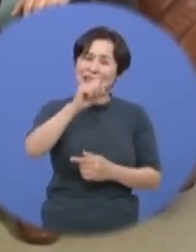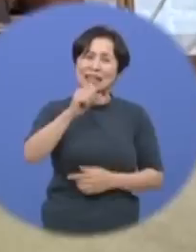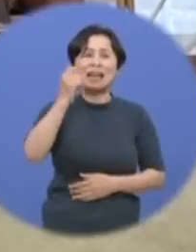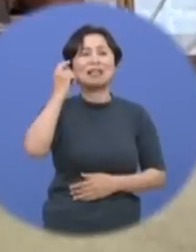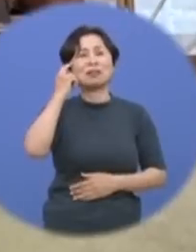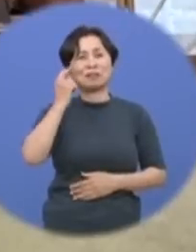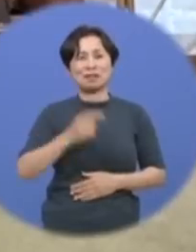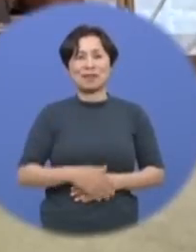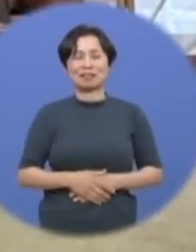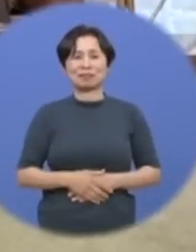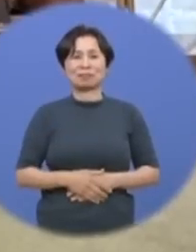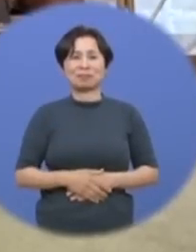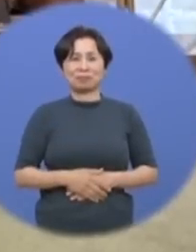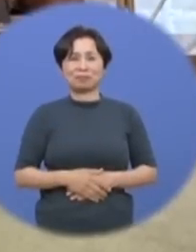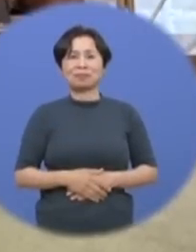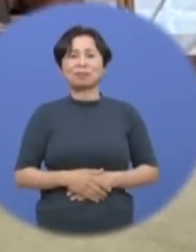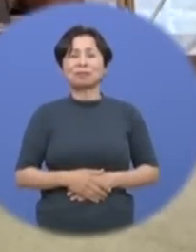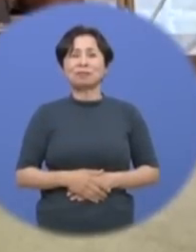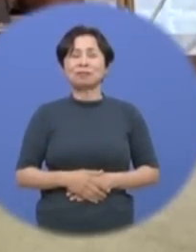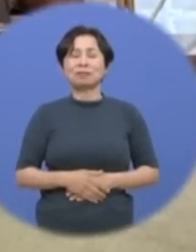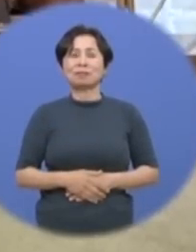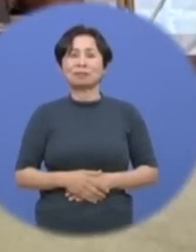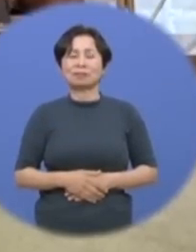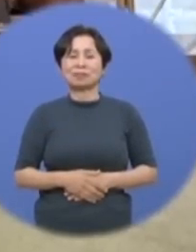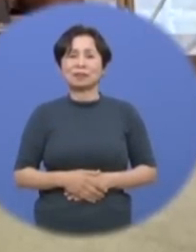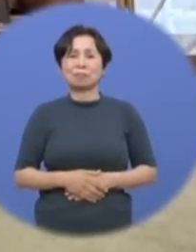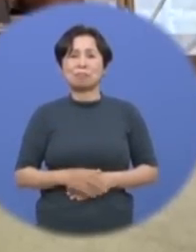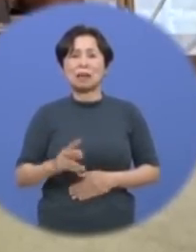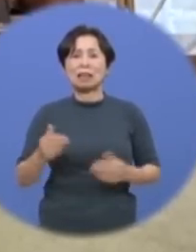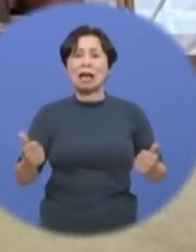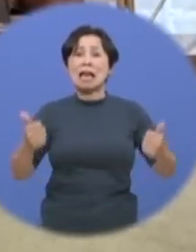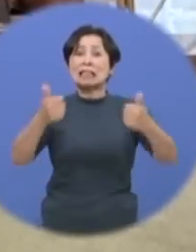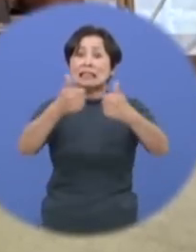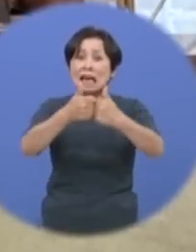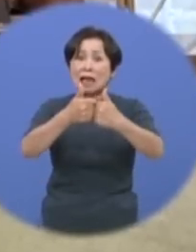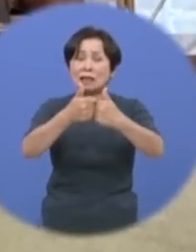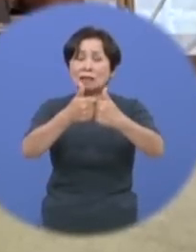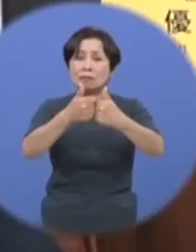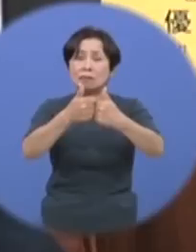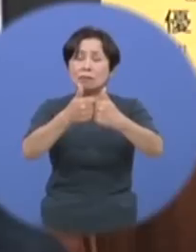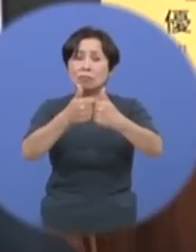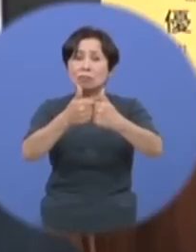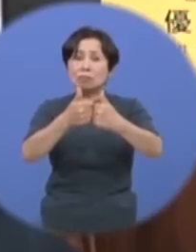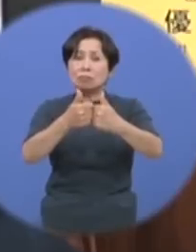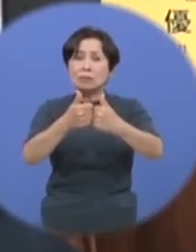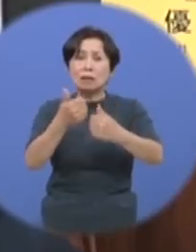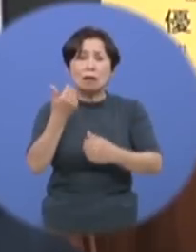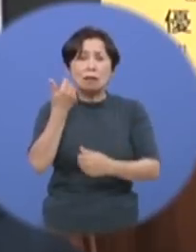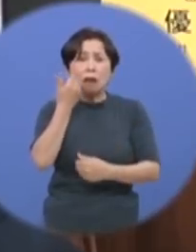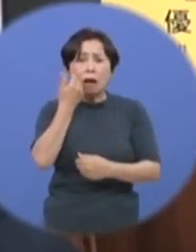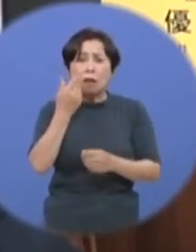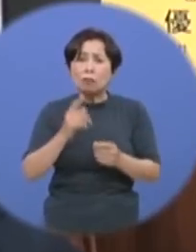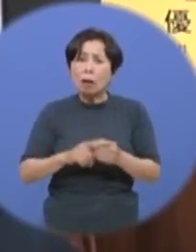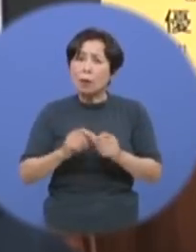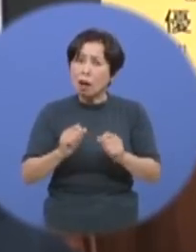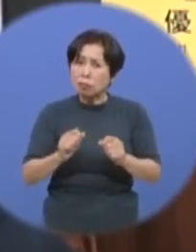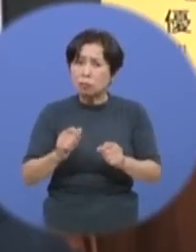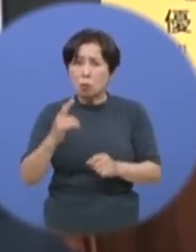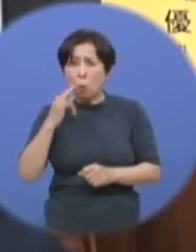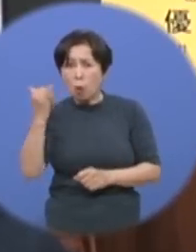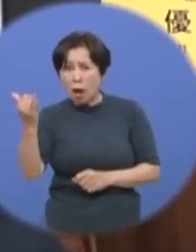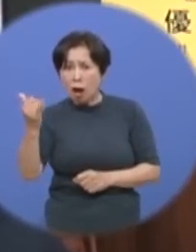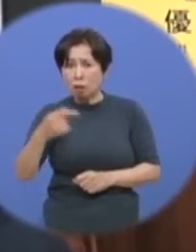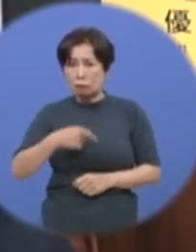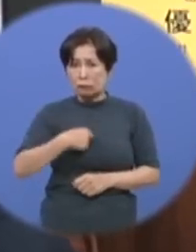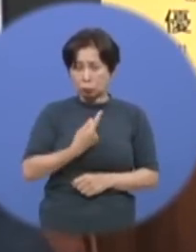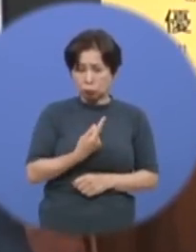ねそしてまたこうし入っていうのはられるためにするんやいろいろあると思う親のため自分の